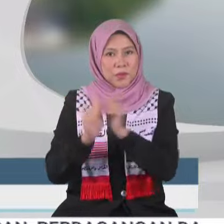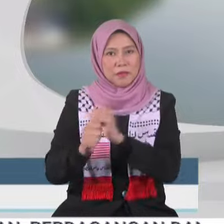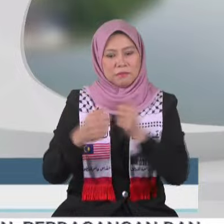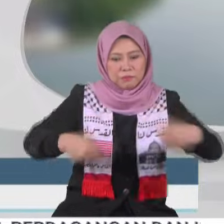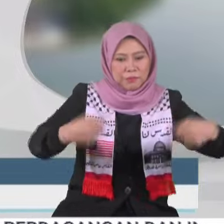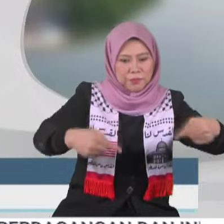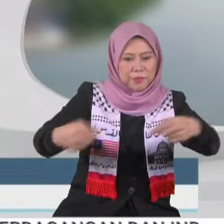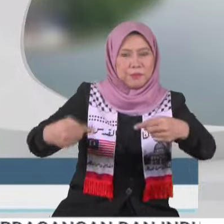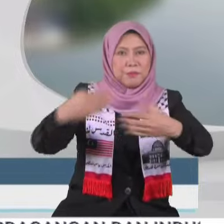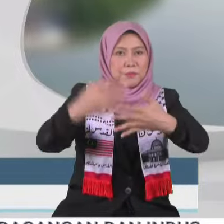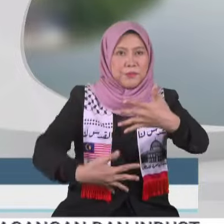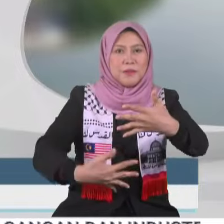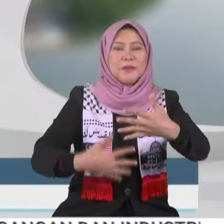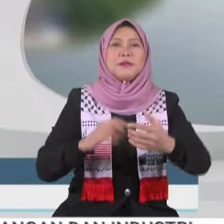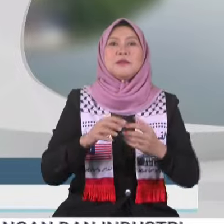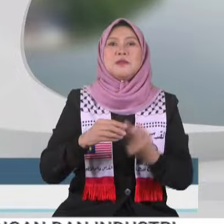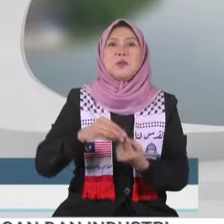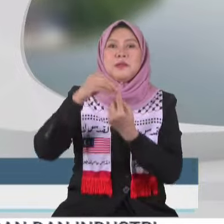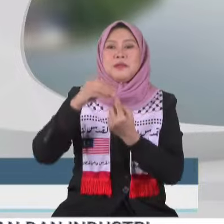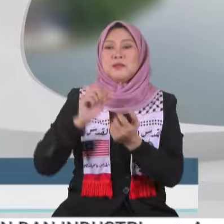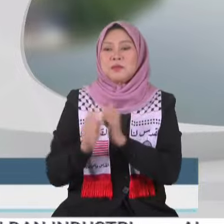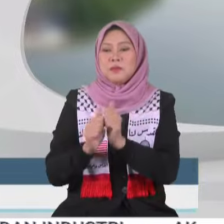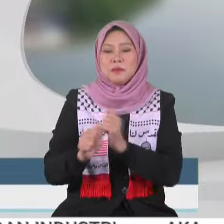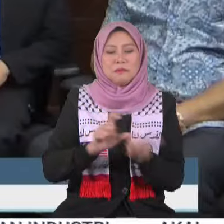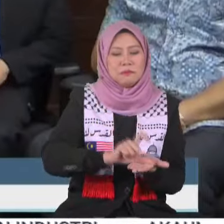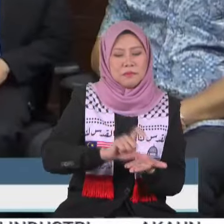dipertandingkan kecuali sukan catur dan kabadi.